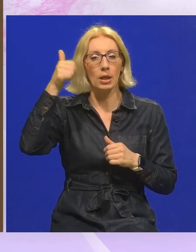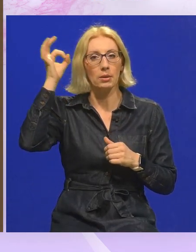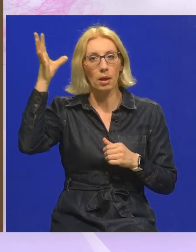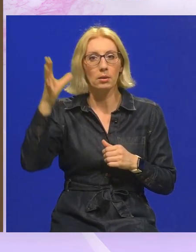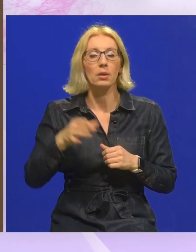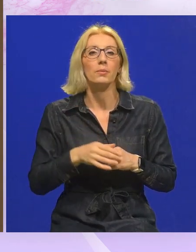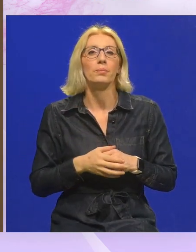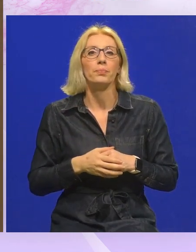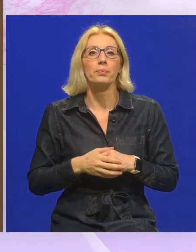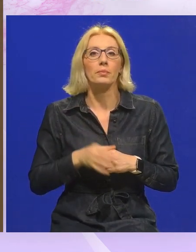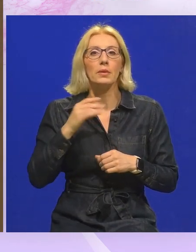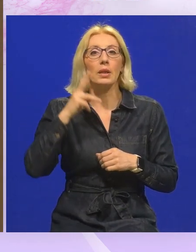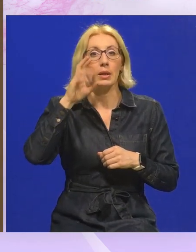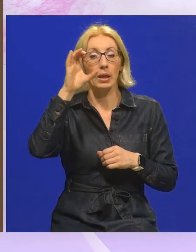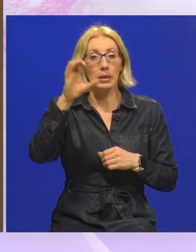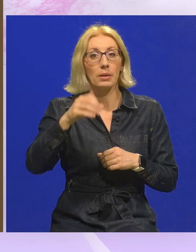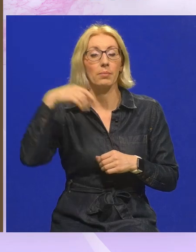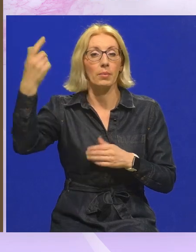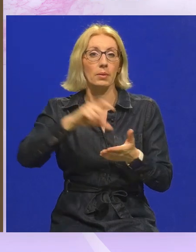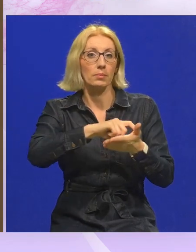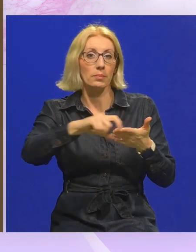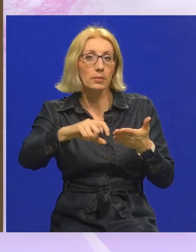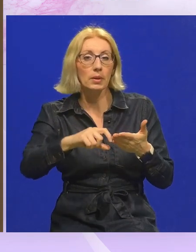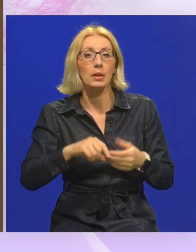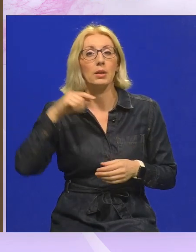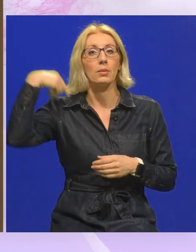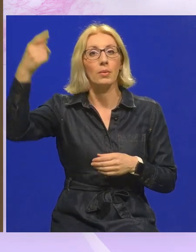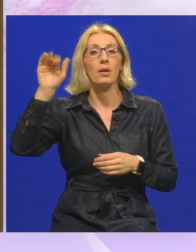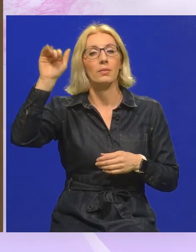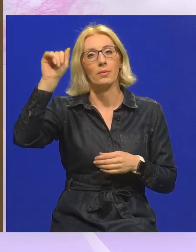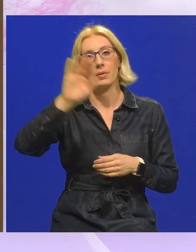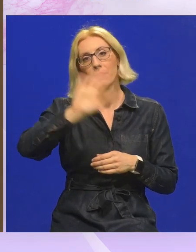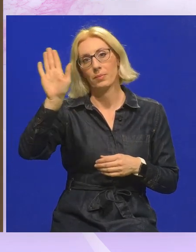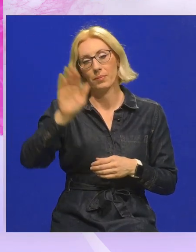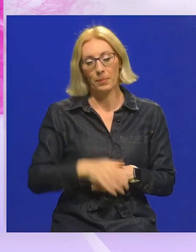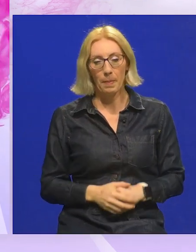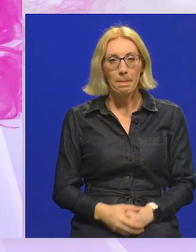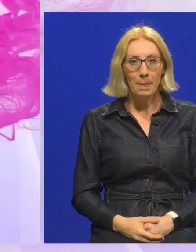Art kluba. Gledajte nas opet za tjedan dana, a do tada srdačan pozdrav!